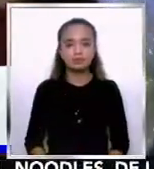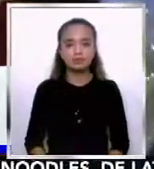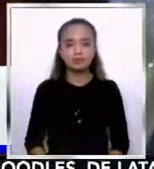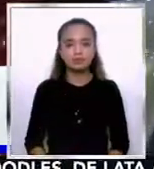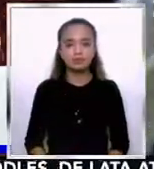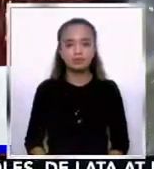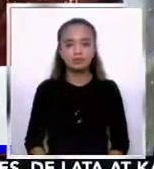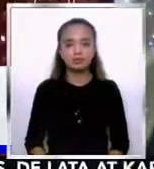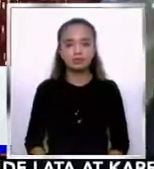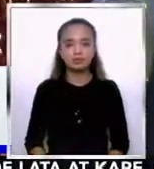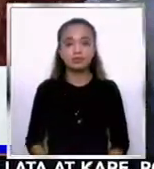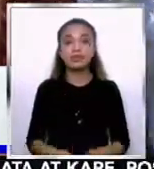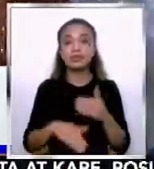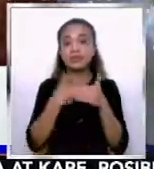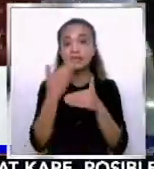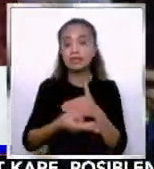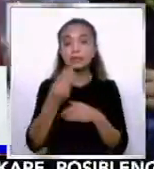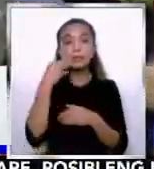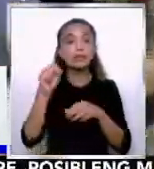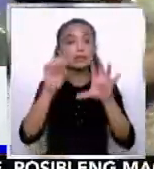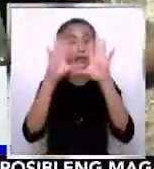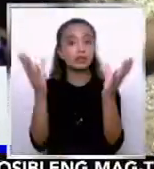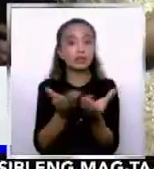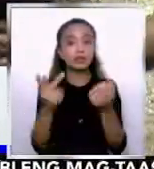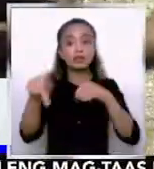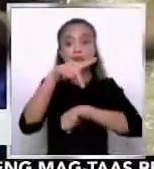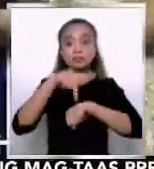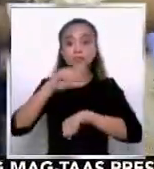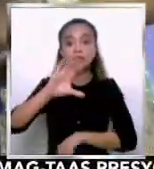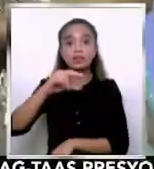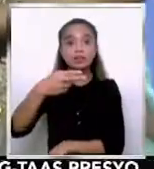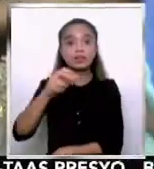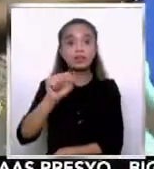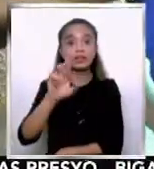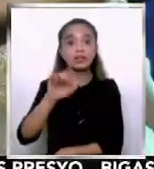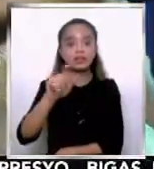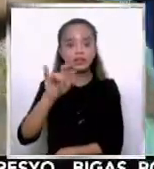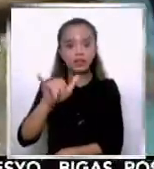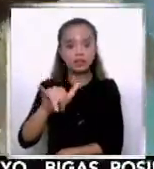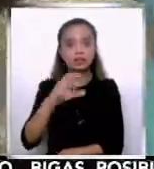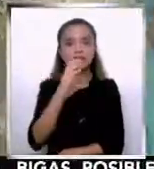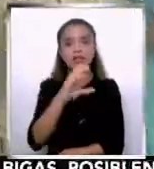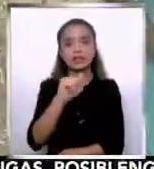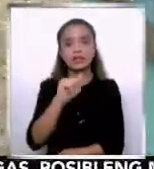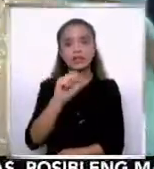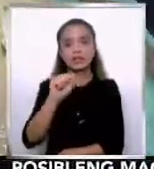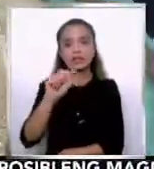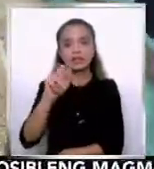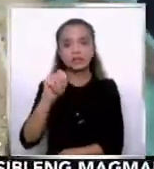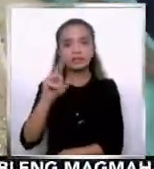At Miss World Philippines Charity 2022, Cassandra Chan.